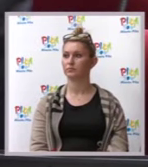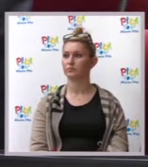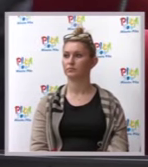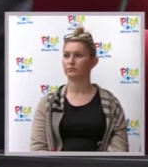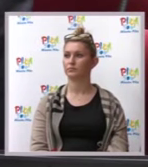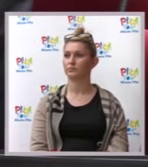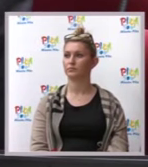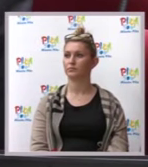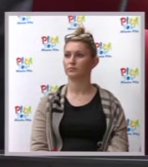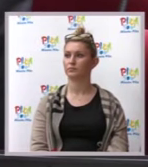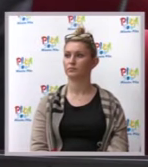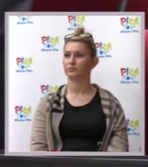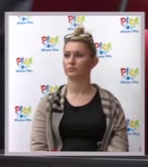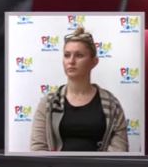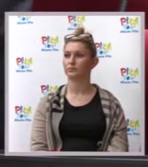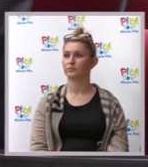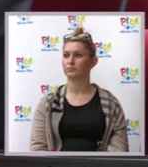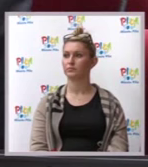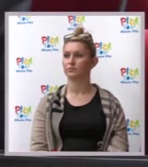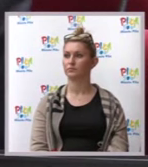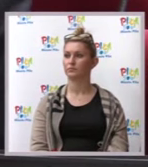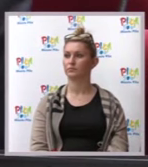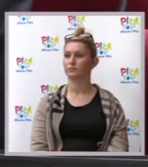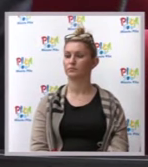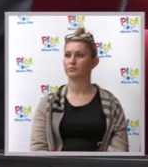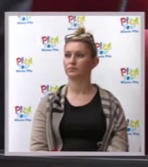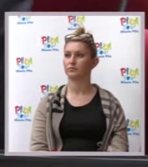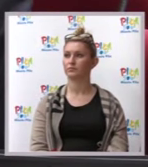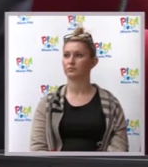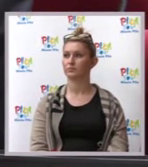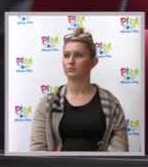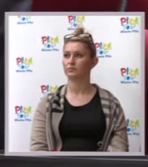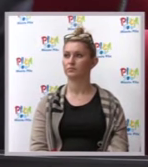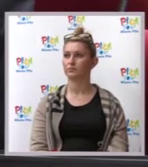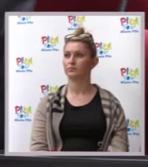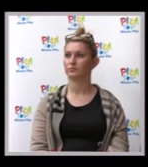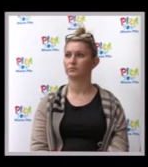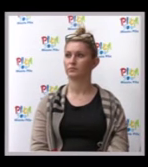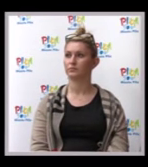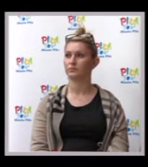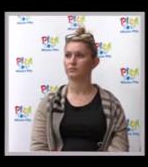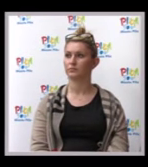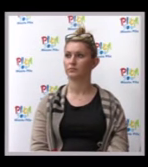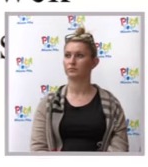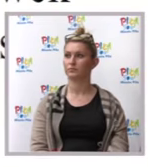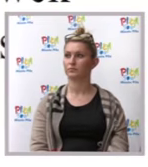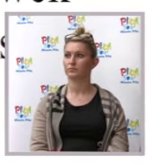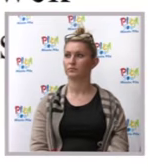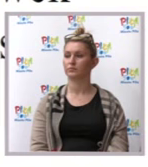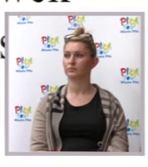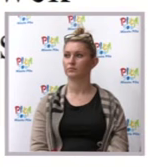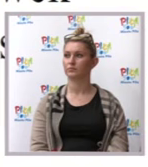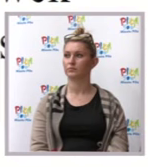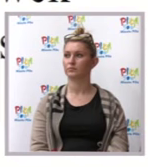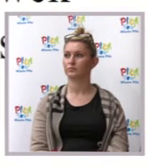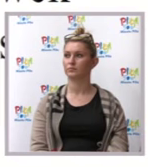Kancelarii Sejmu RP, także w razie czego myślę, że to jest dostępne gdzieś. No tak, ale po tych wyjaśnieniach, przecież